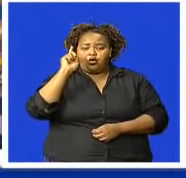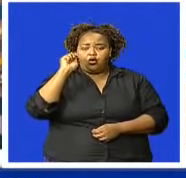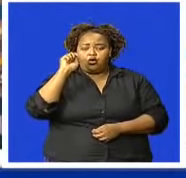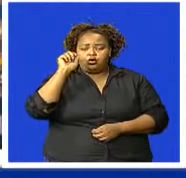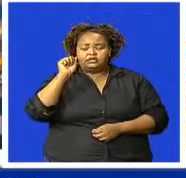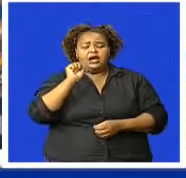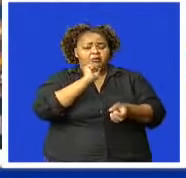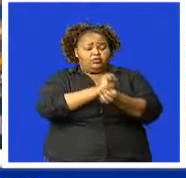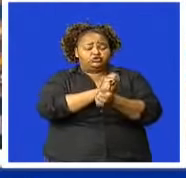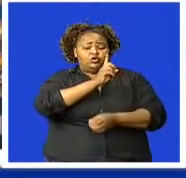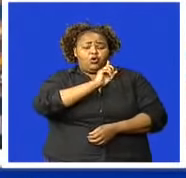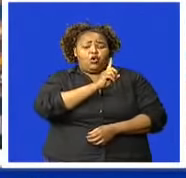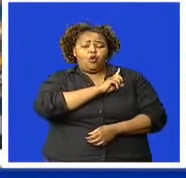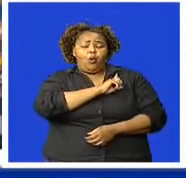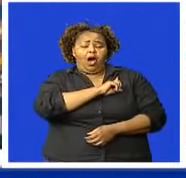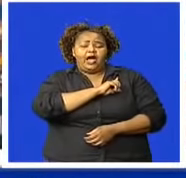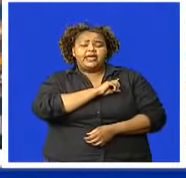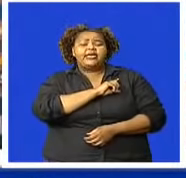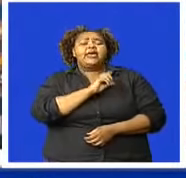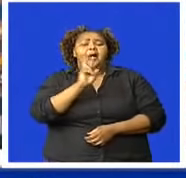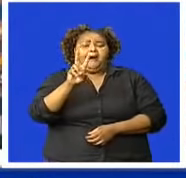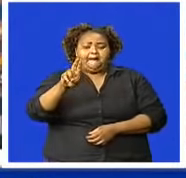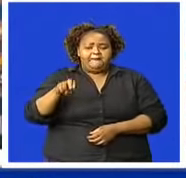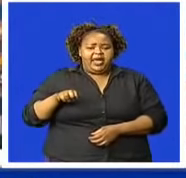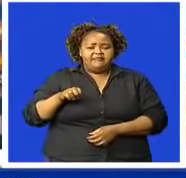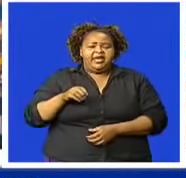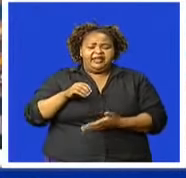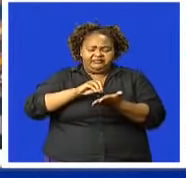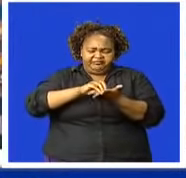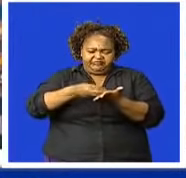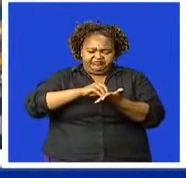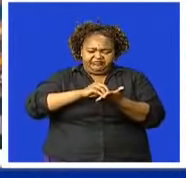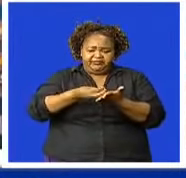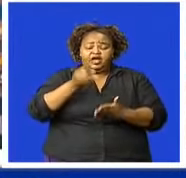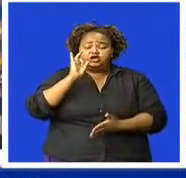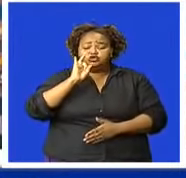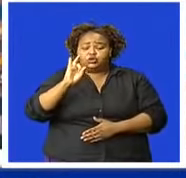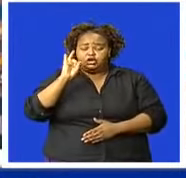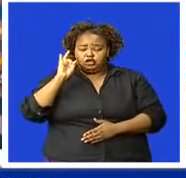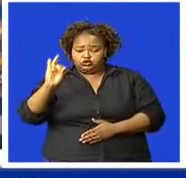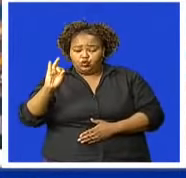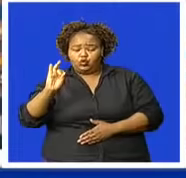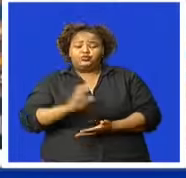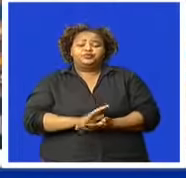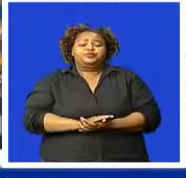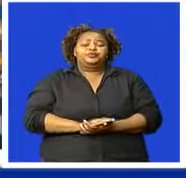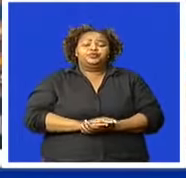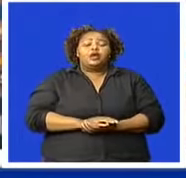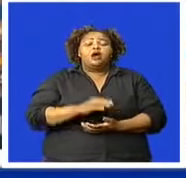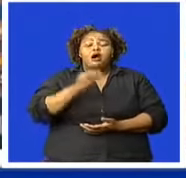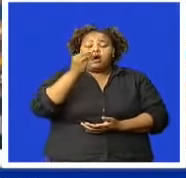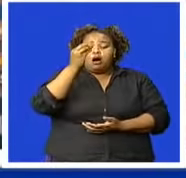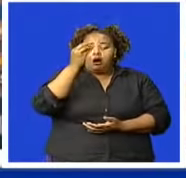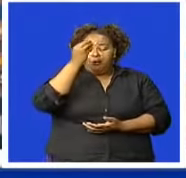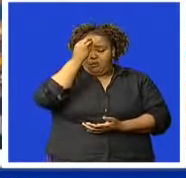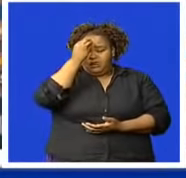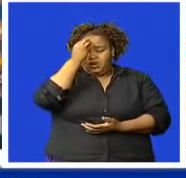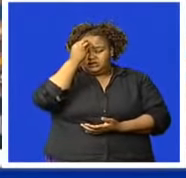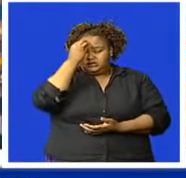tekweba emasaka langemashumi lamabili nakubili ensango. Ngazike lamaphoyisa athole ibheyili enkantolo